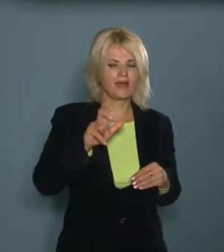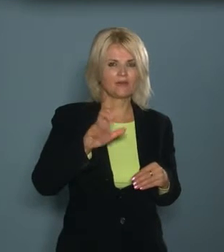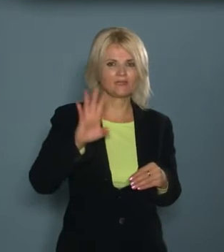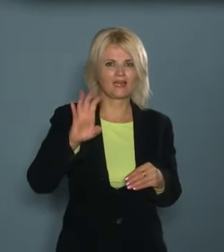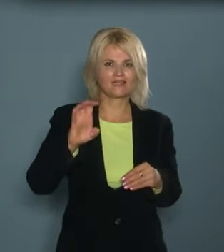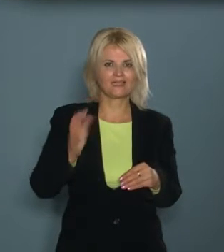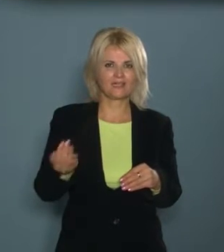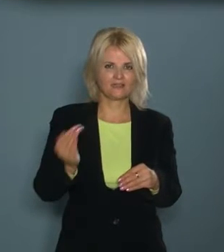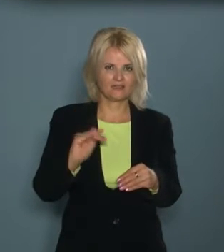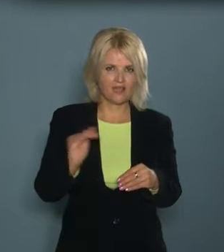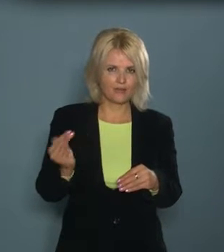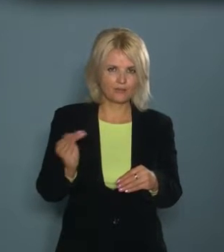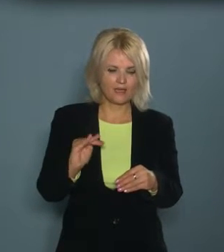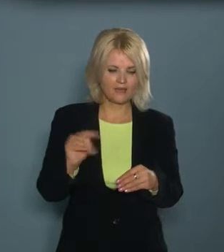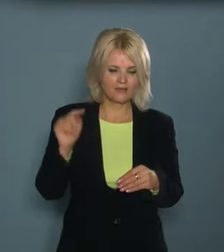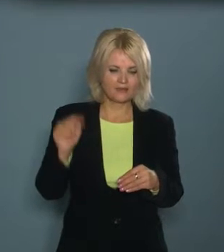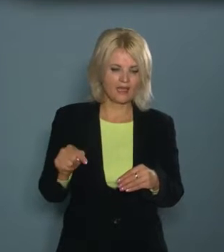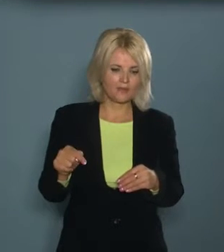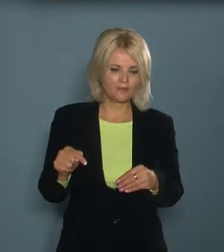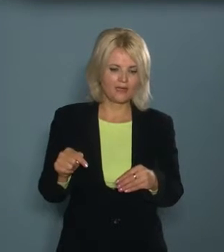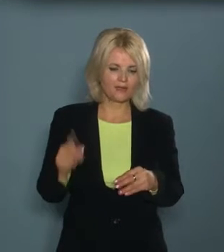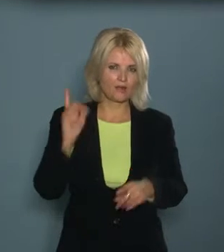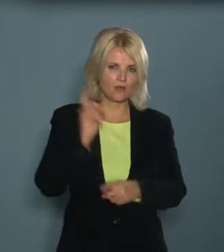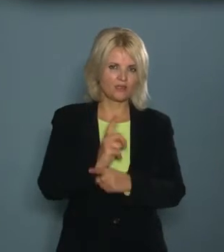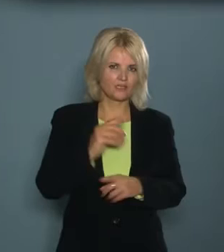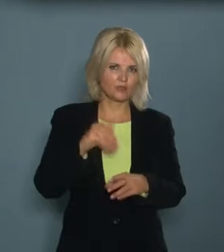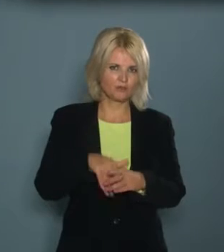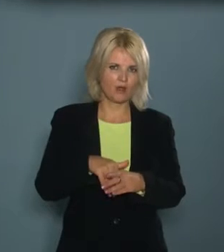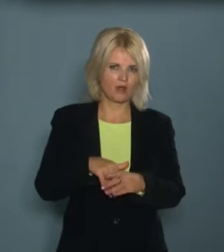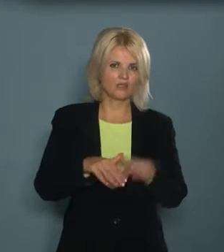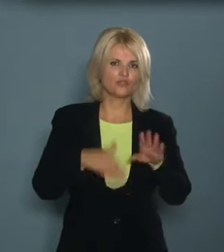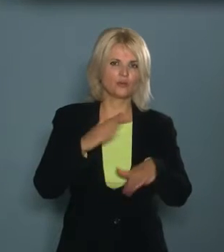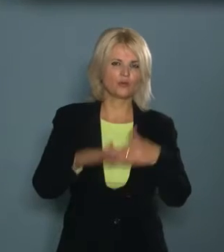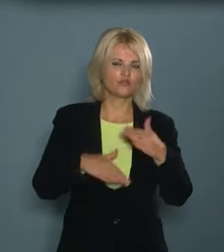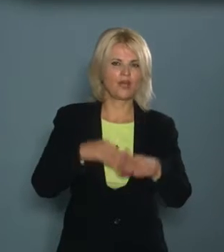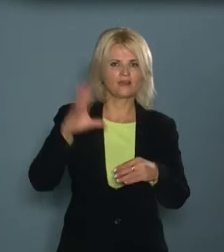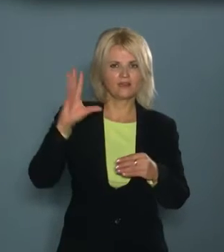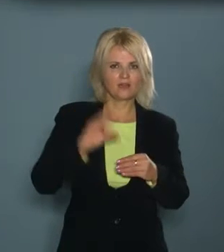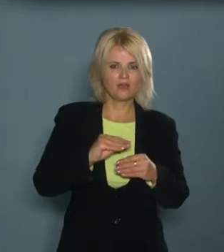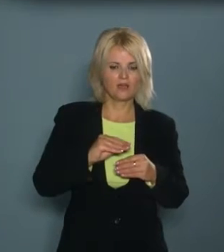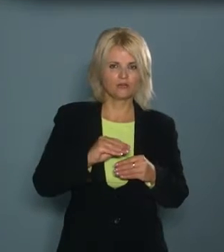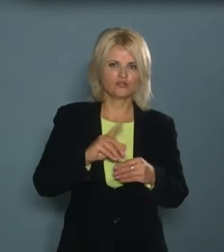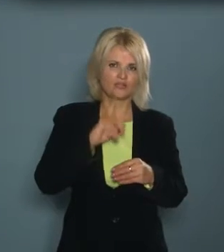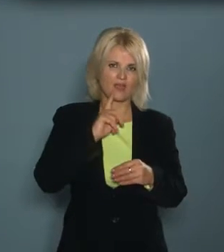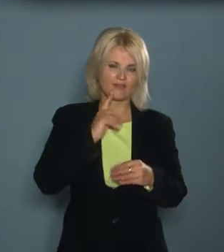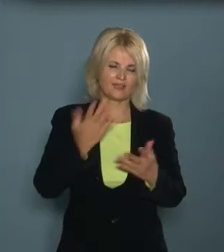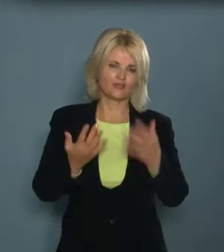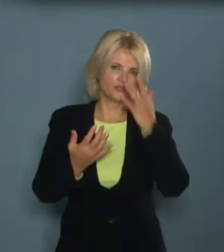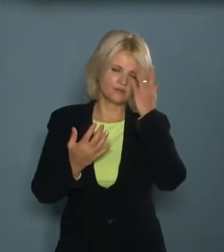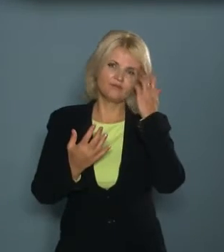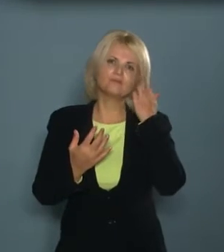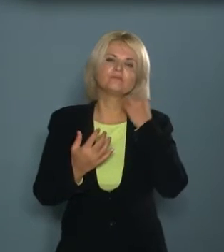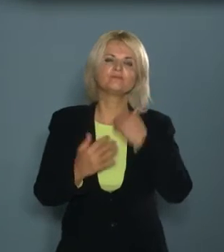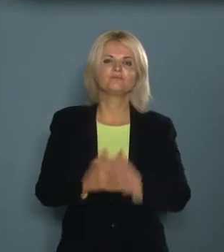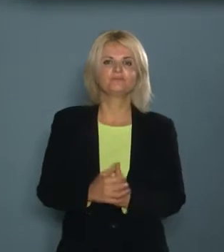3-400 gyermek az, aki ebben a praxisban soroksári. Az viszont nagyon kevés.